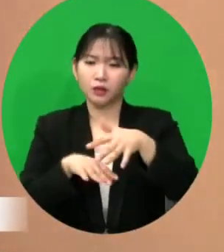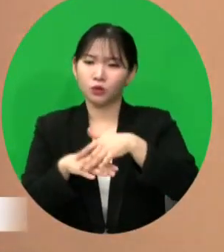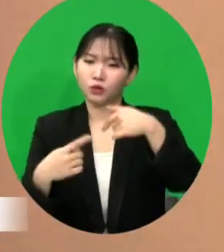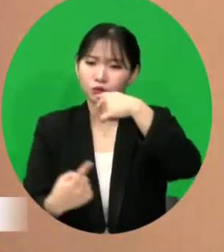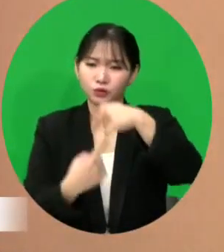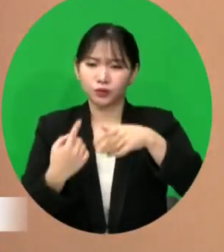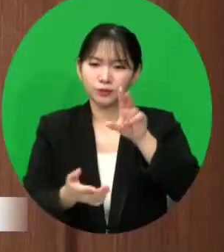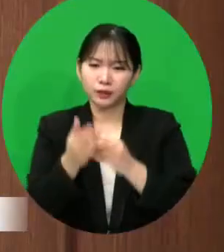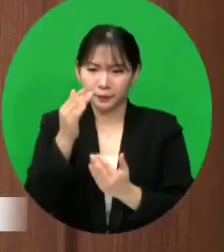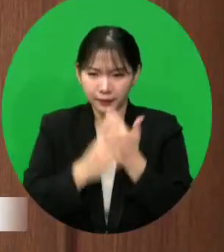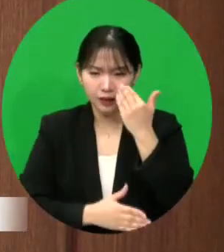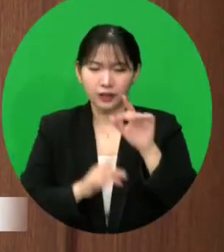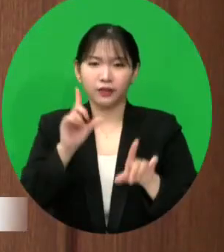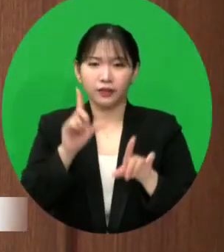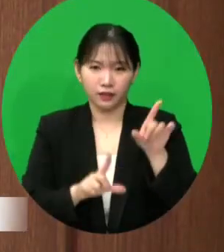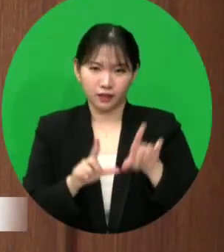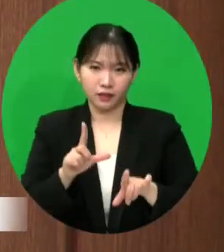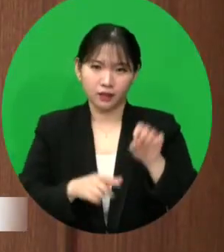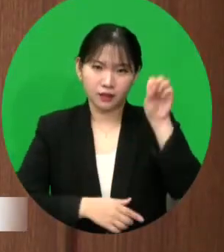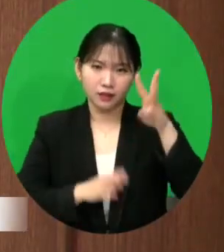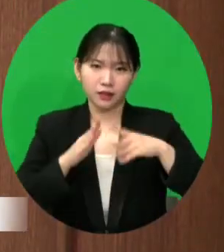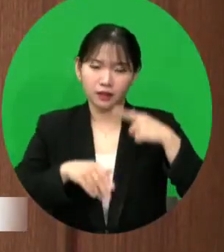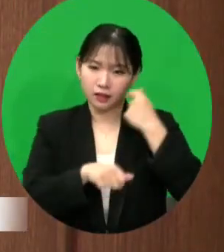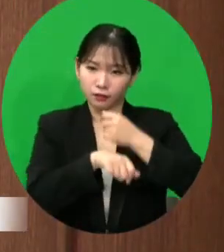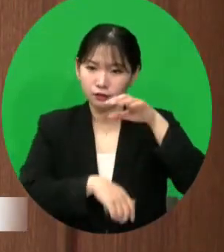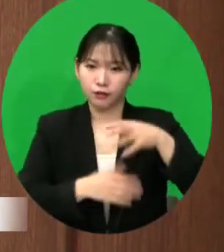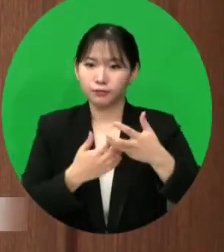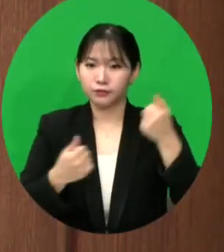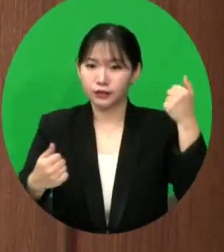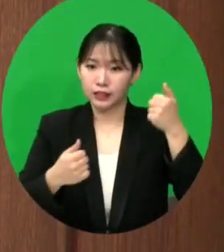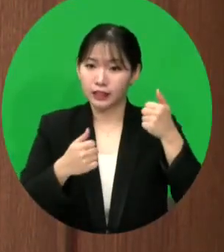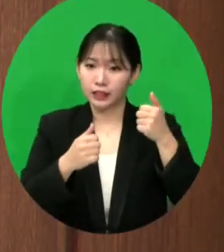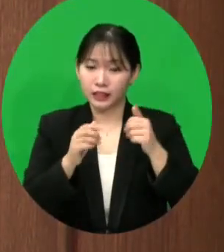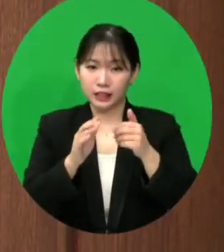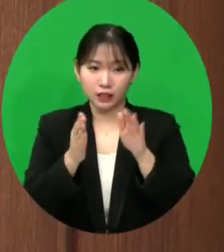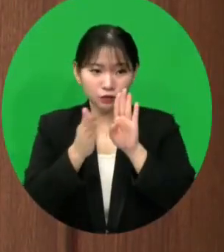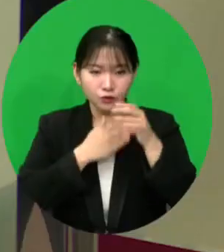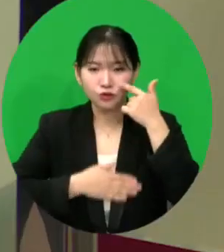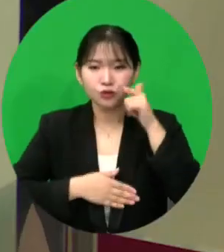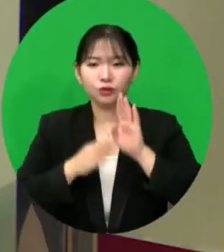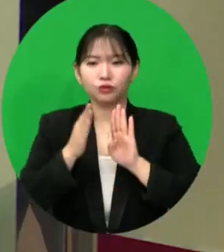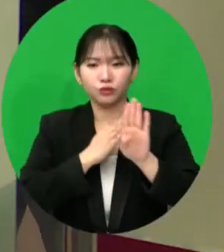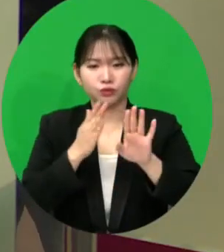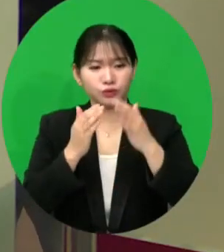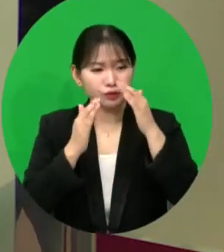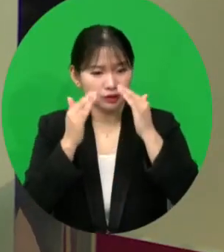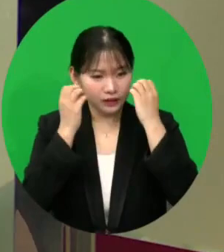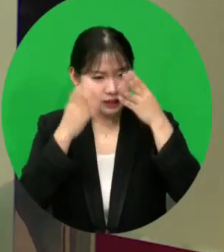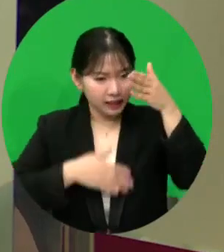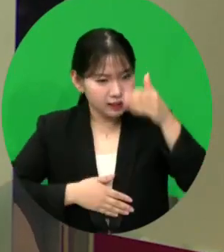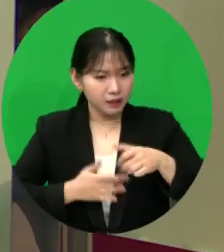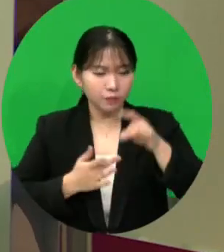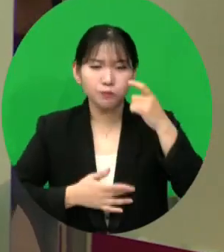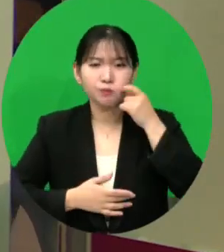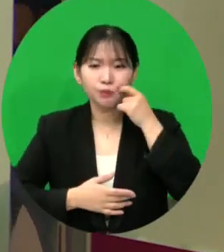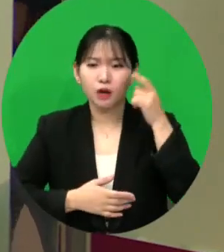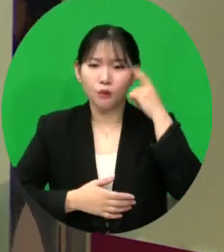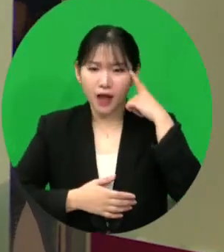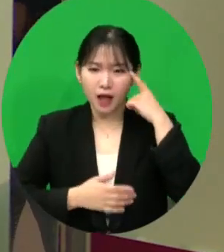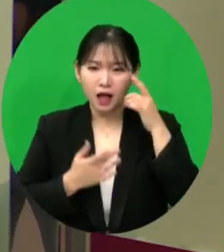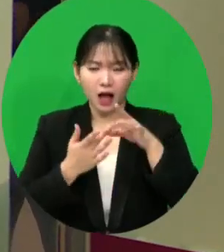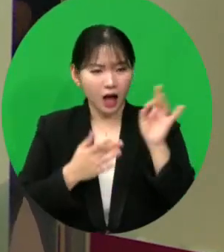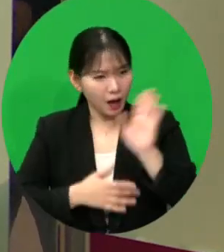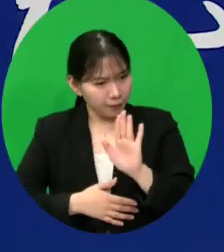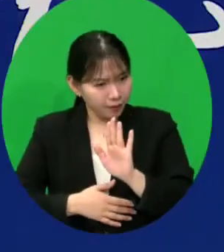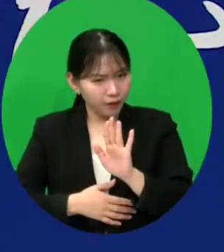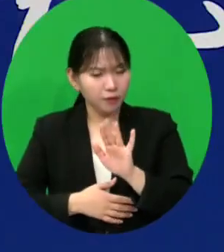차질이 불가피한 상황. 광주 전남 연구원 분리 개원 반년이 지나도록 신임 원장을 못 뽑는 이유가 무엇인지 아니면 안 뽑고